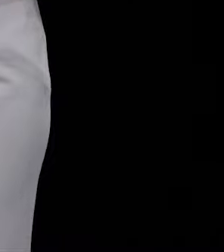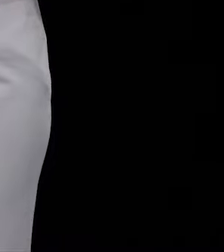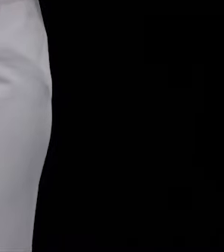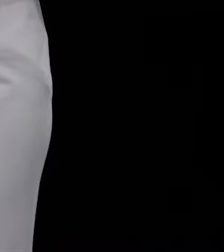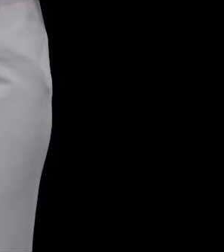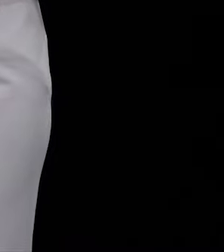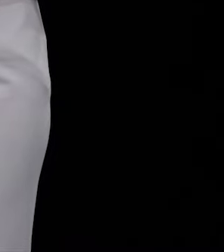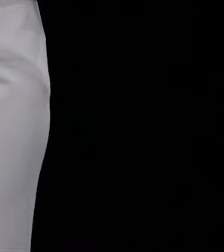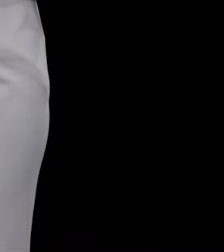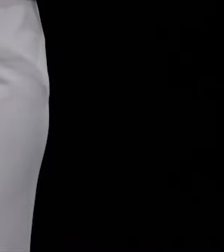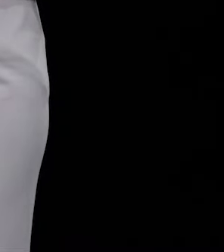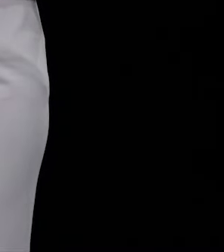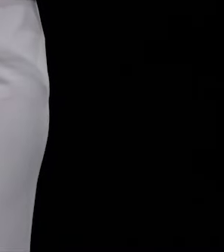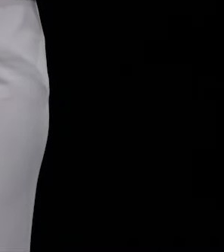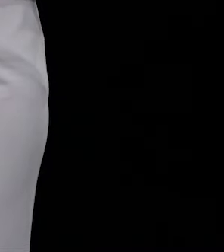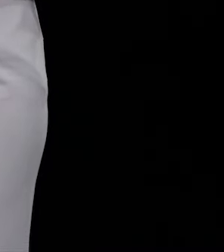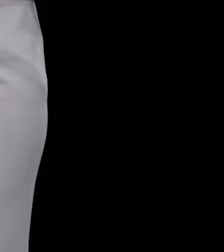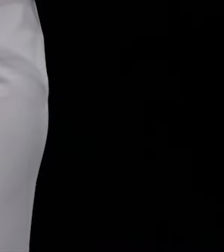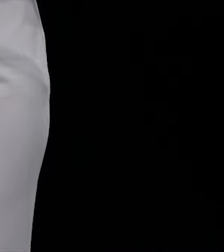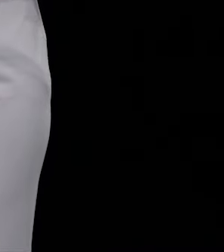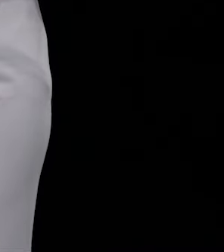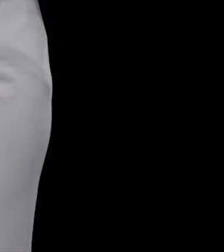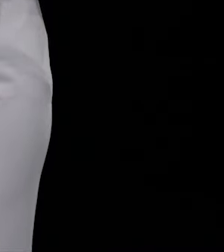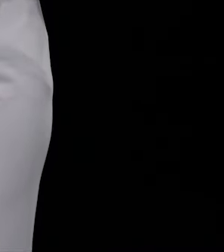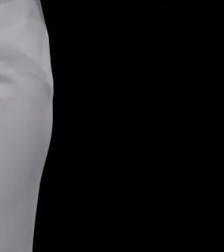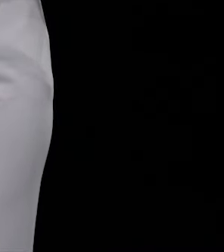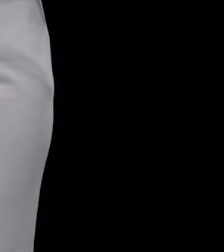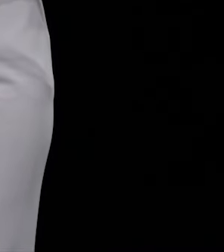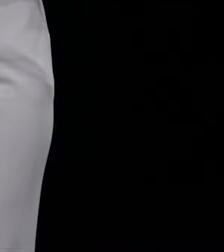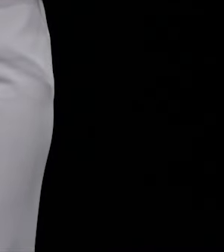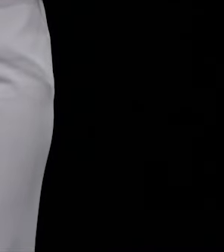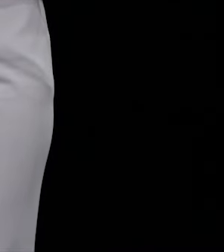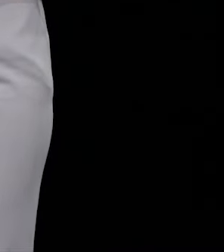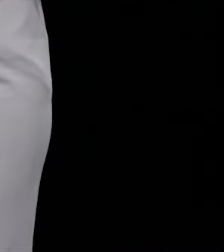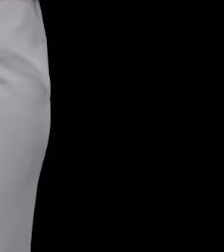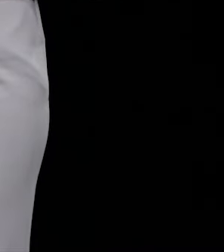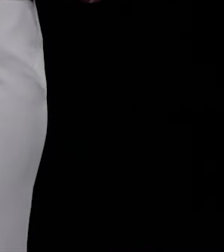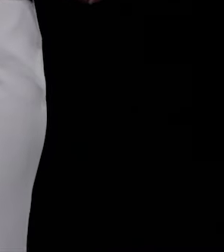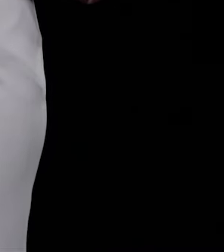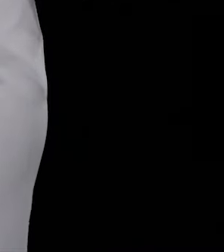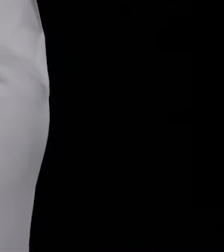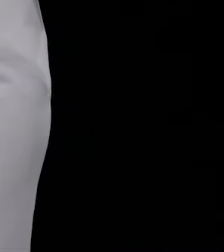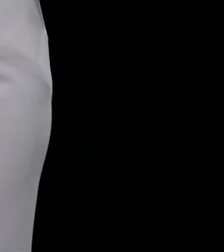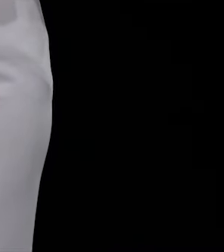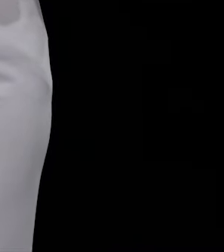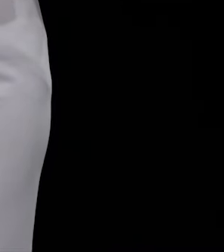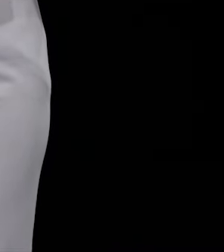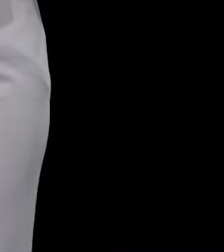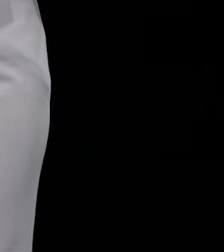김입니다 언제 어디서나 내손안의 뉴스 광주 NBC 뉴스 유튜브 구독으로 함께하세요